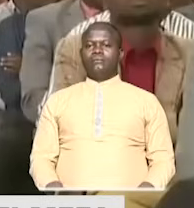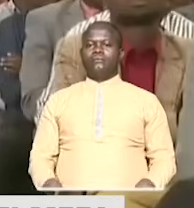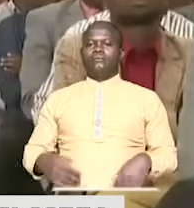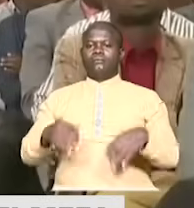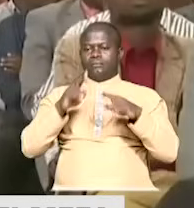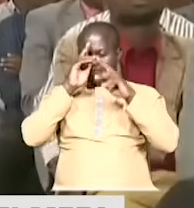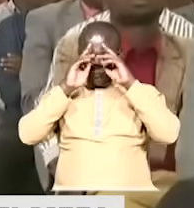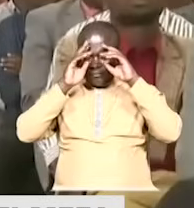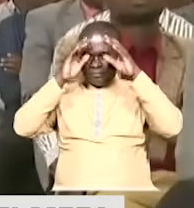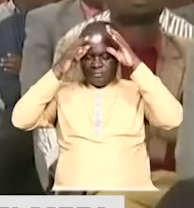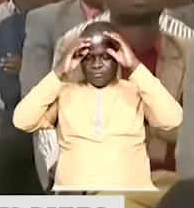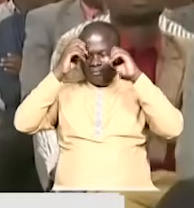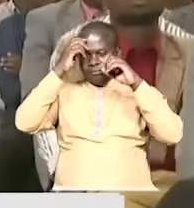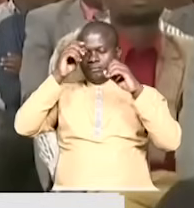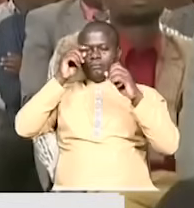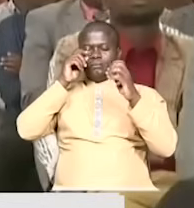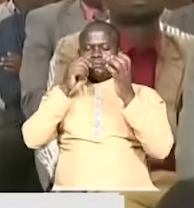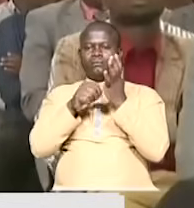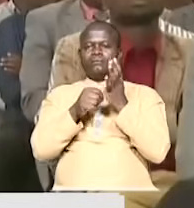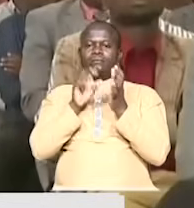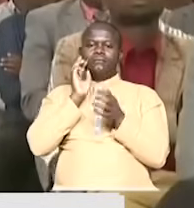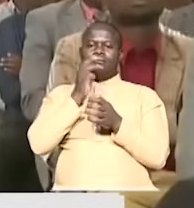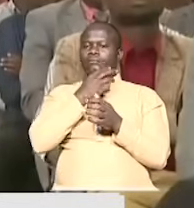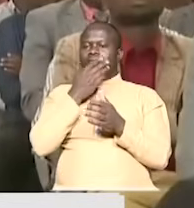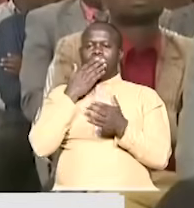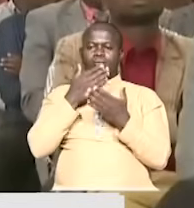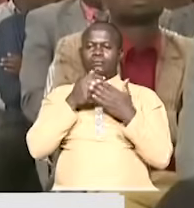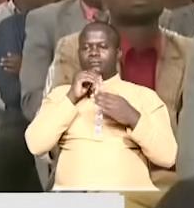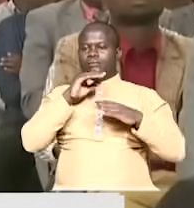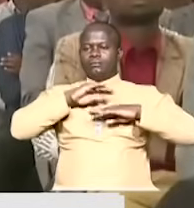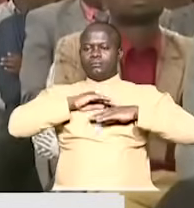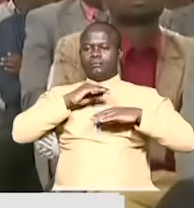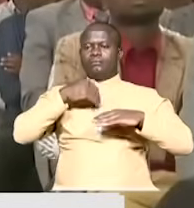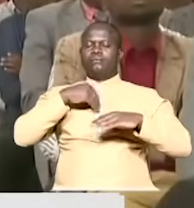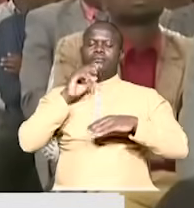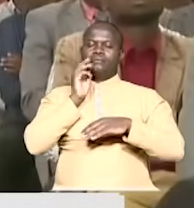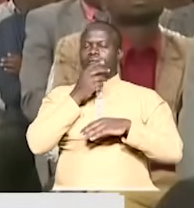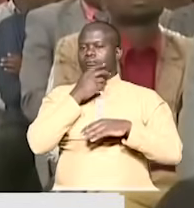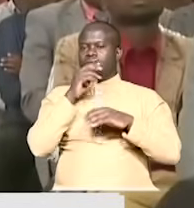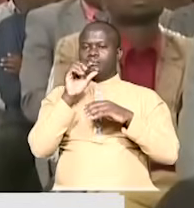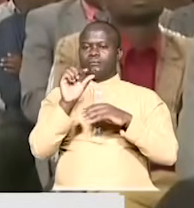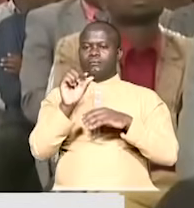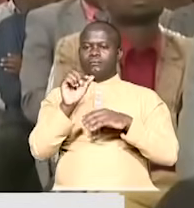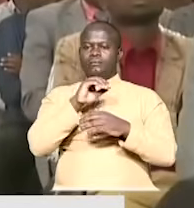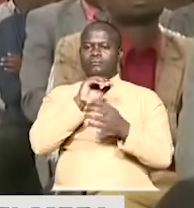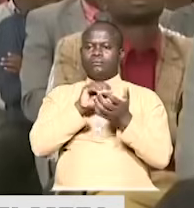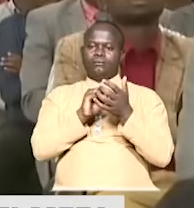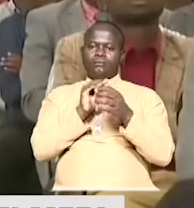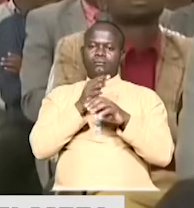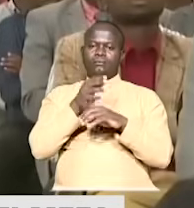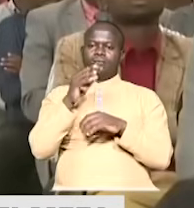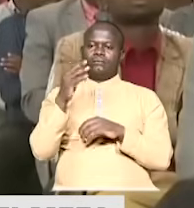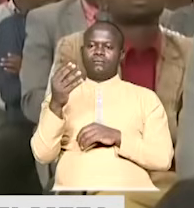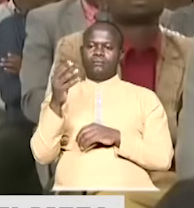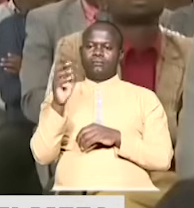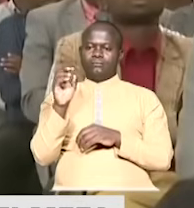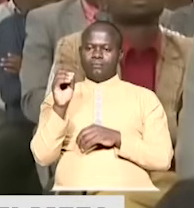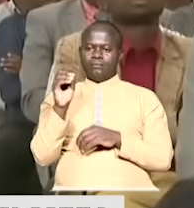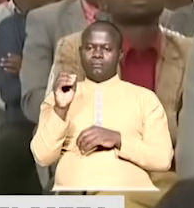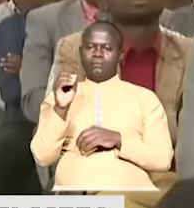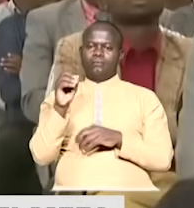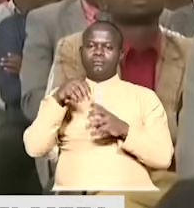ikibazo mu karere kacu ka Burera cy'amazi meza adahagije aho dufite amazi macye twa dufite ibigo bigera kuri 40 mu